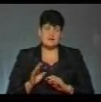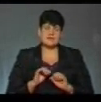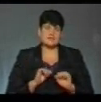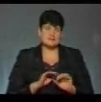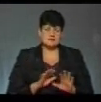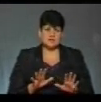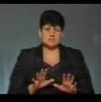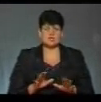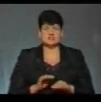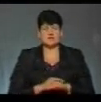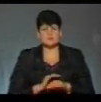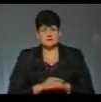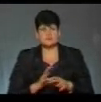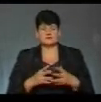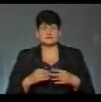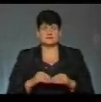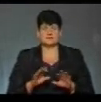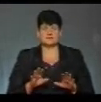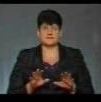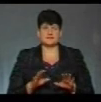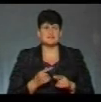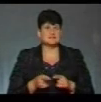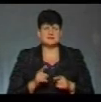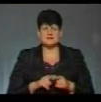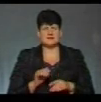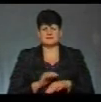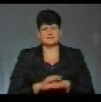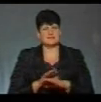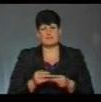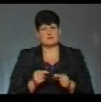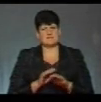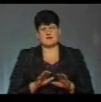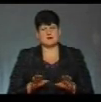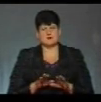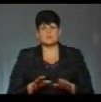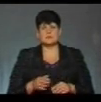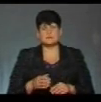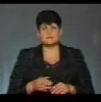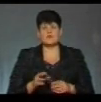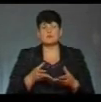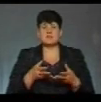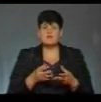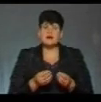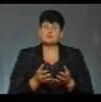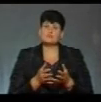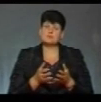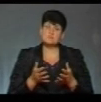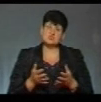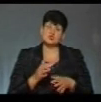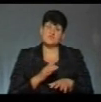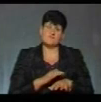незахищена сім'я, чи благополучна сім'я. Абсолютно ці фактори не впливають. Як на мене, впливає більше